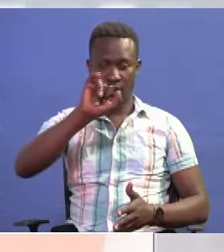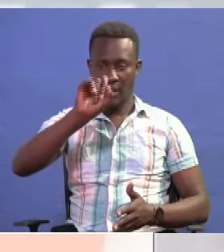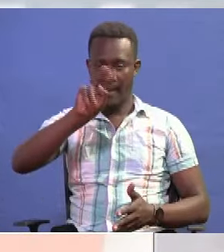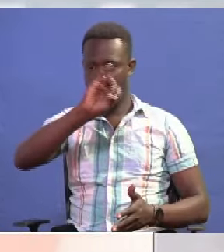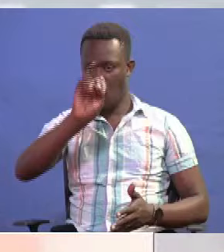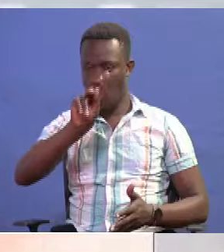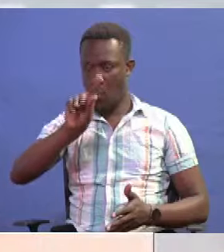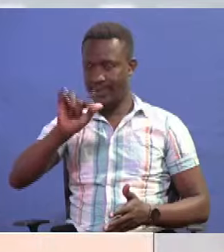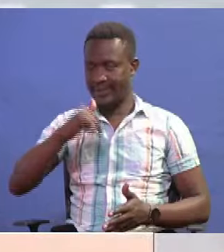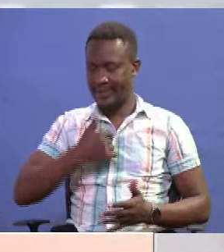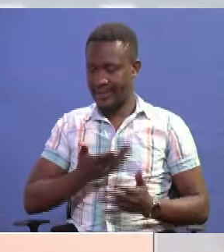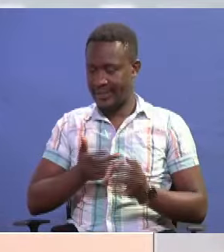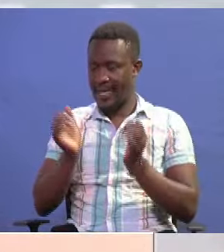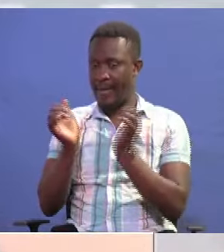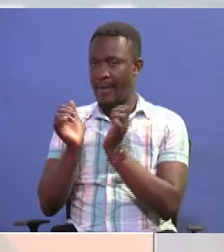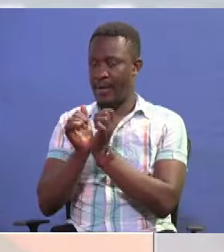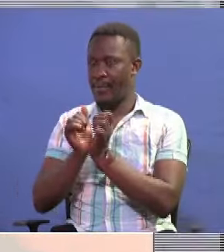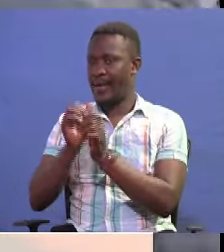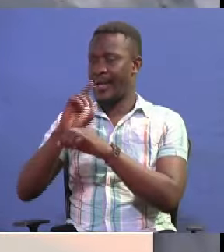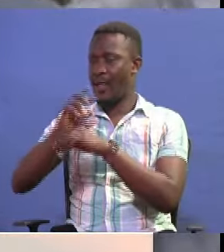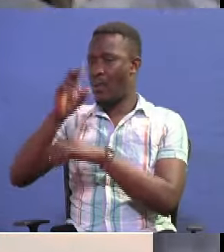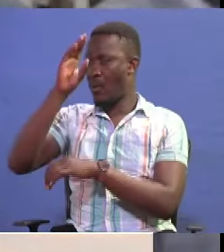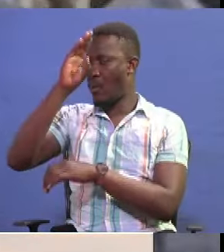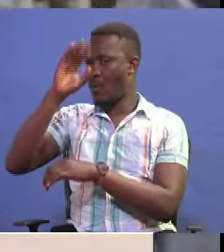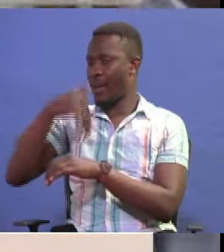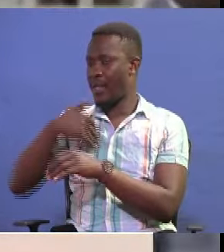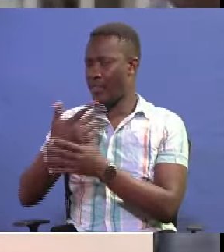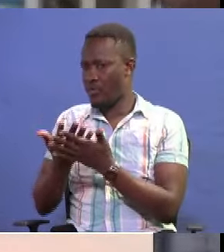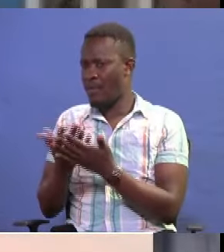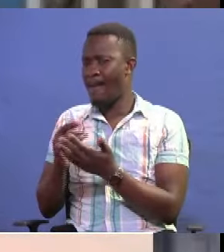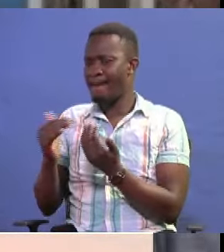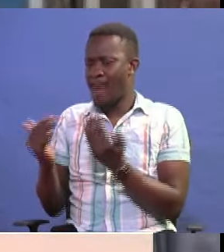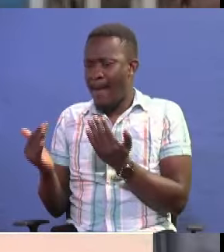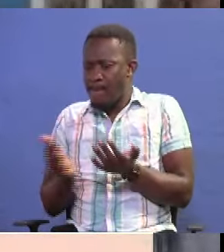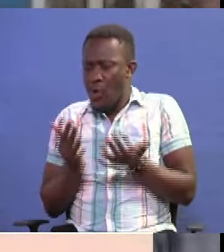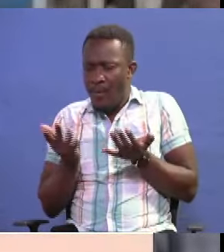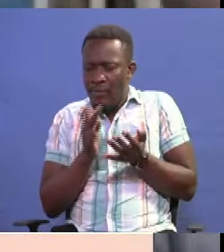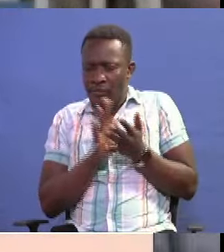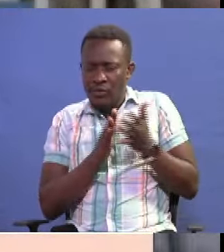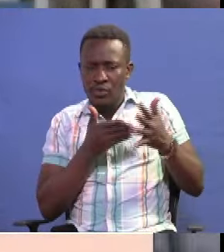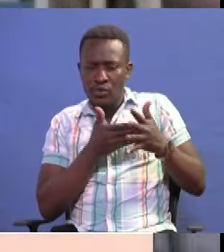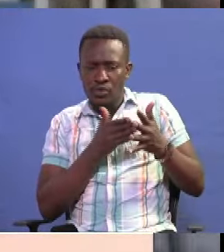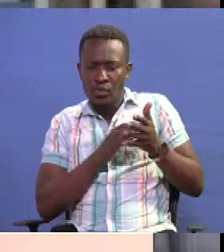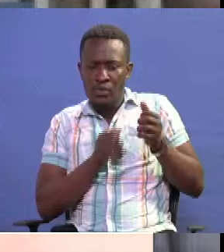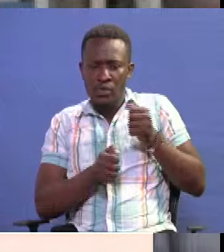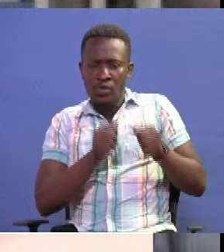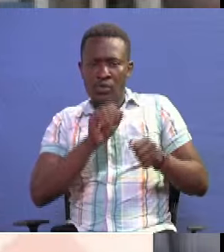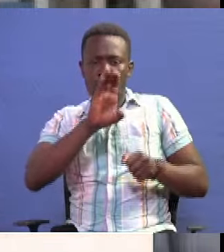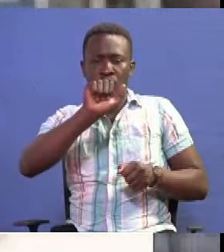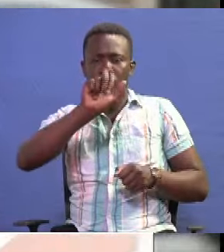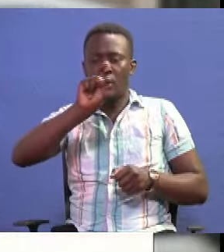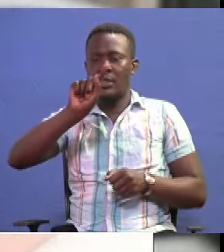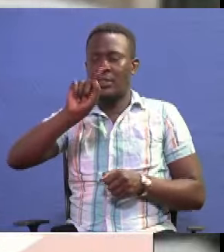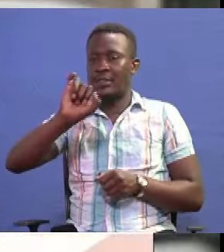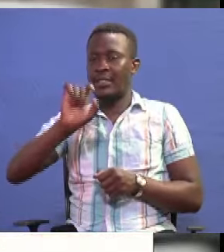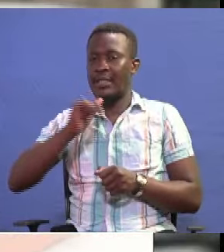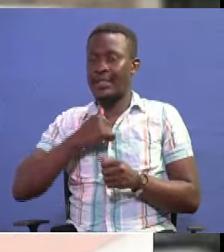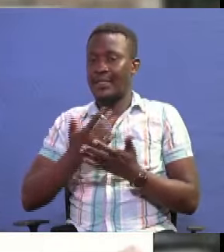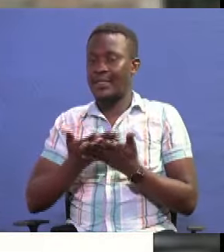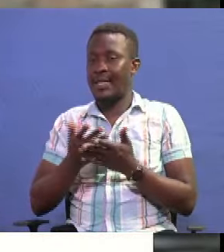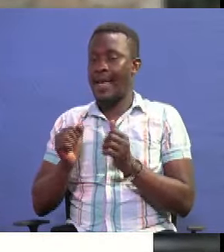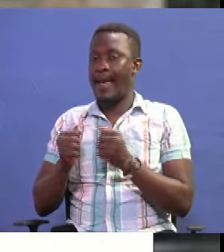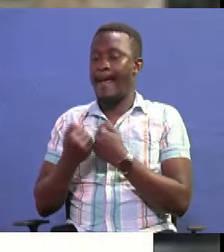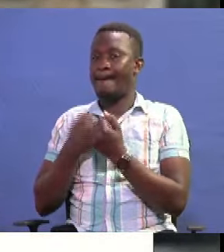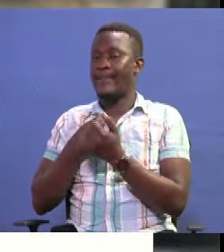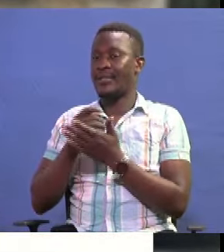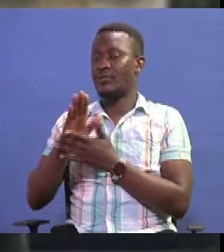mwangi alamat siku ya jum kwa tuh za uche wa kaka kuzu mbio za stanchart zany siku ya jum